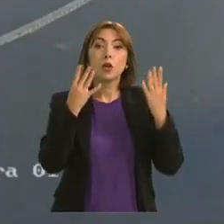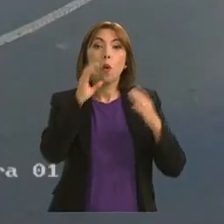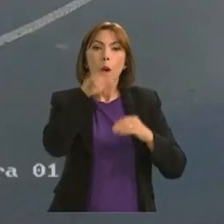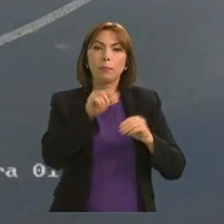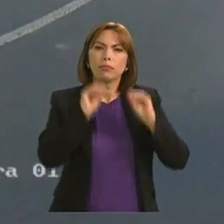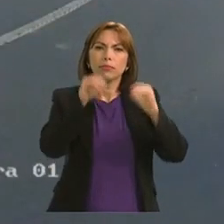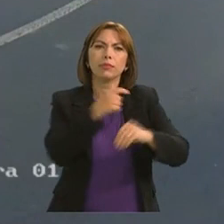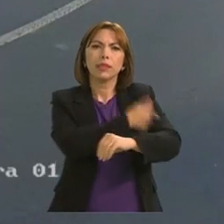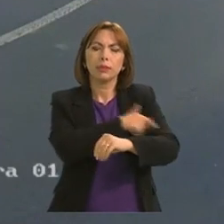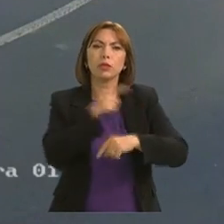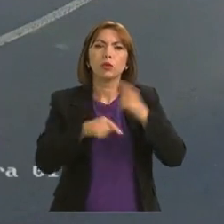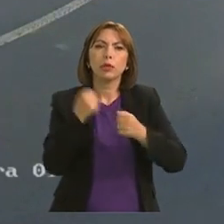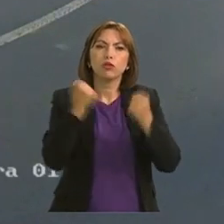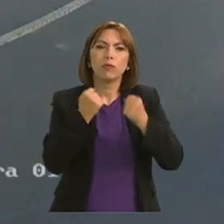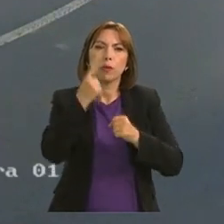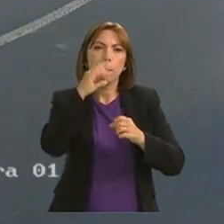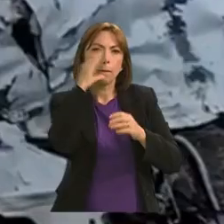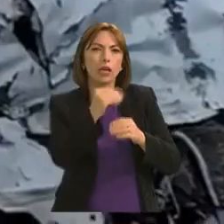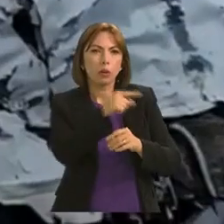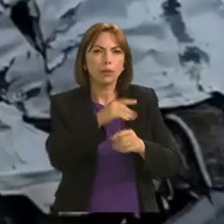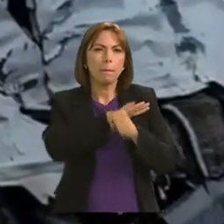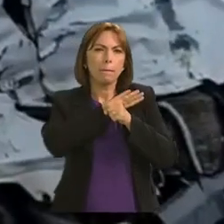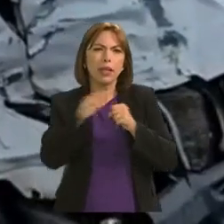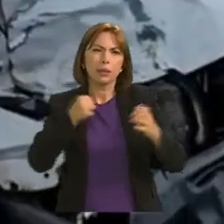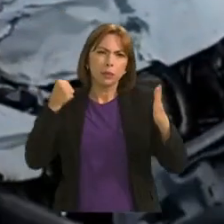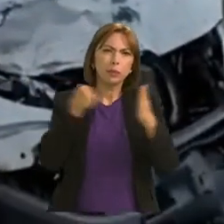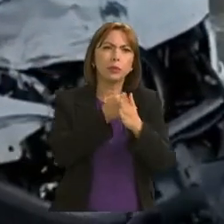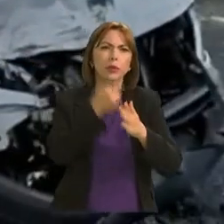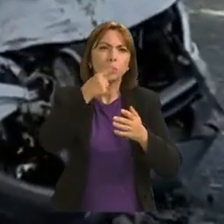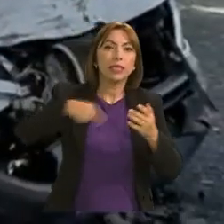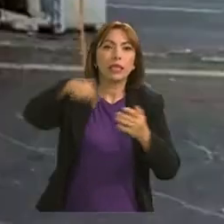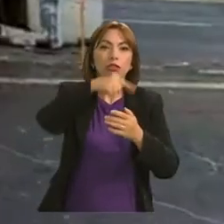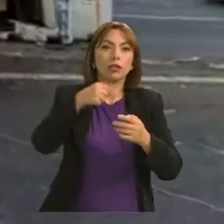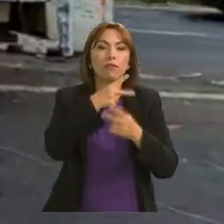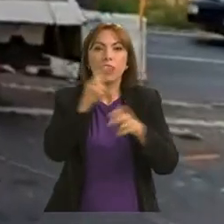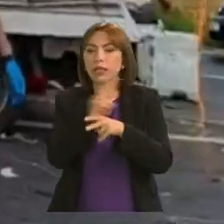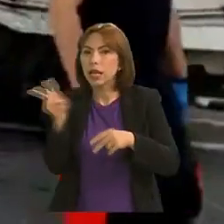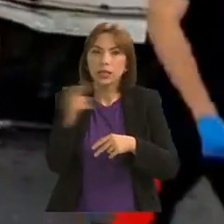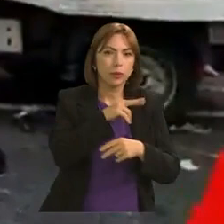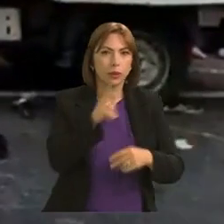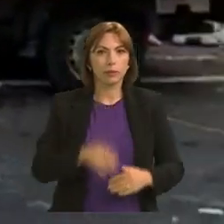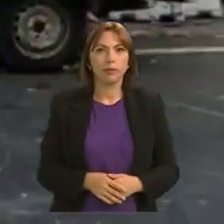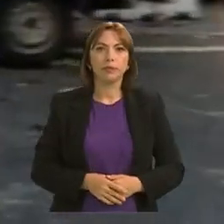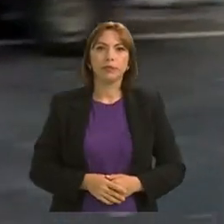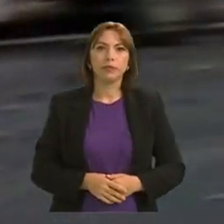9 oameni au ajuns la spital după ce șoferul unui microbus plin a intrat într-un sân giratoriu fără să se asigure.